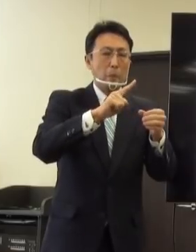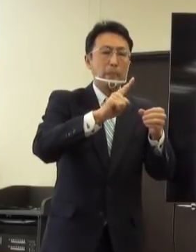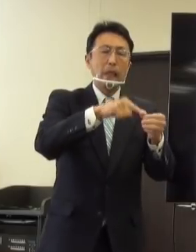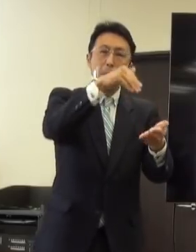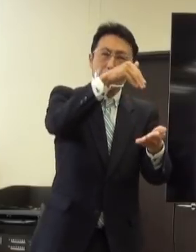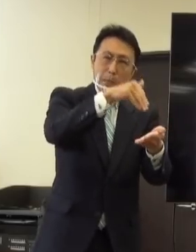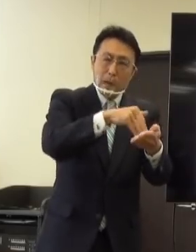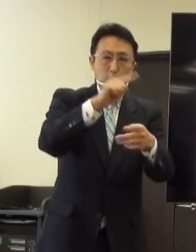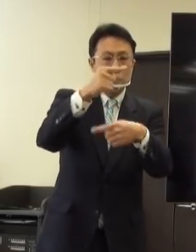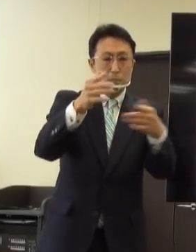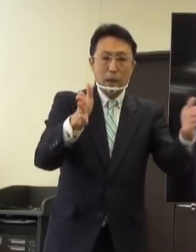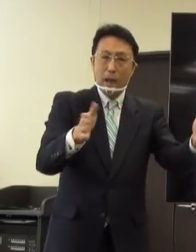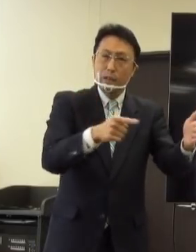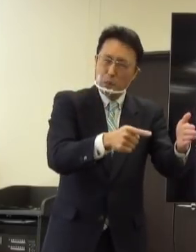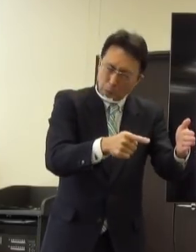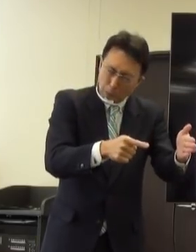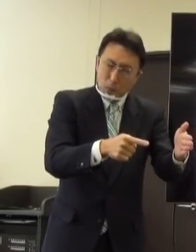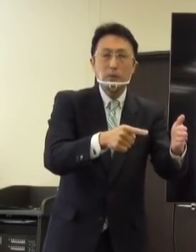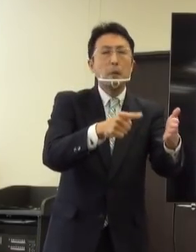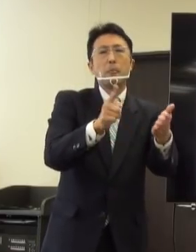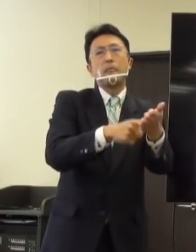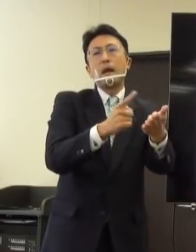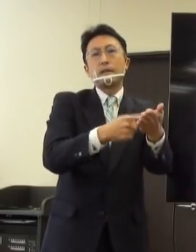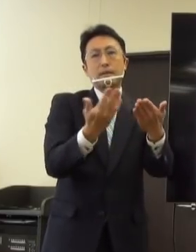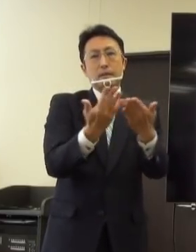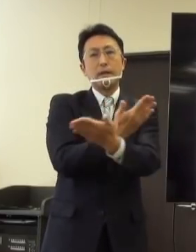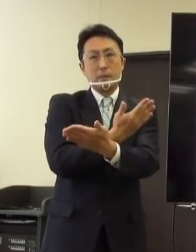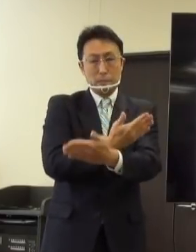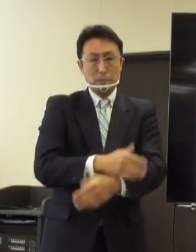年末年始なんとかこの、